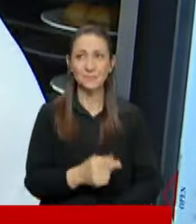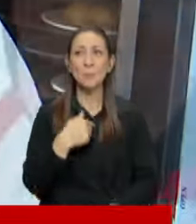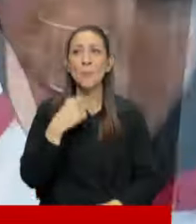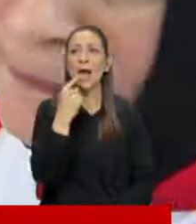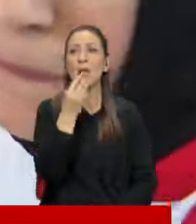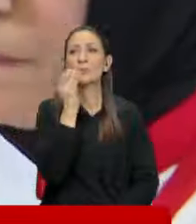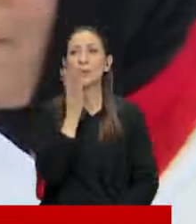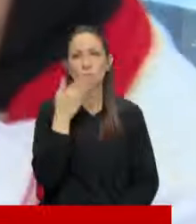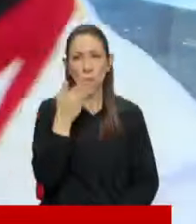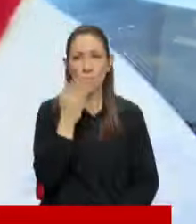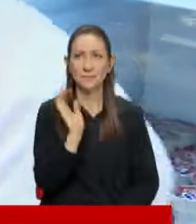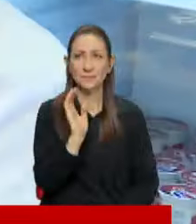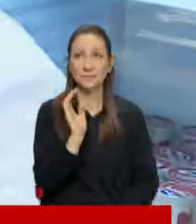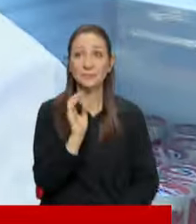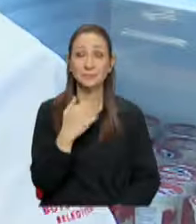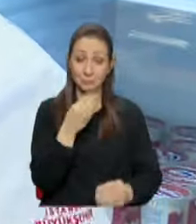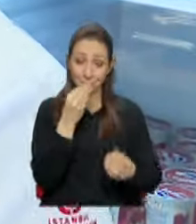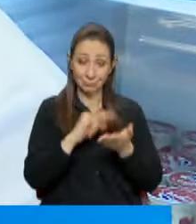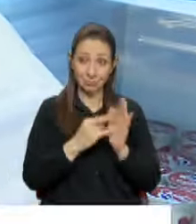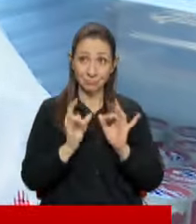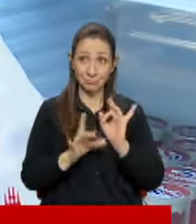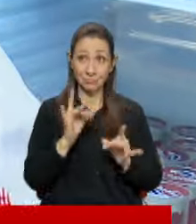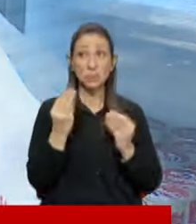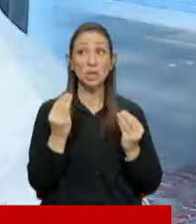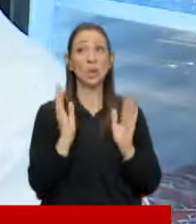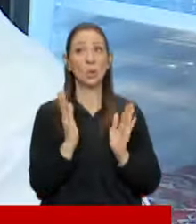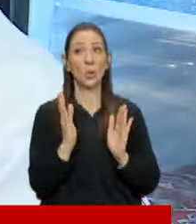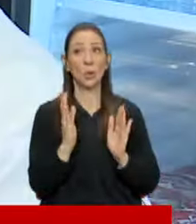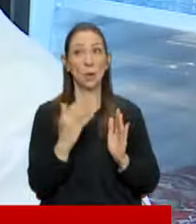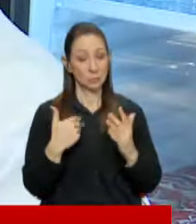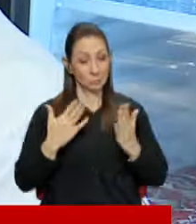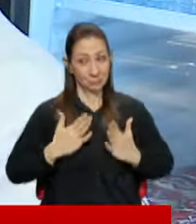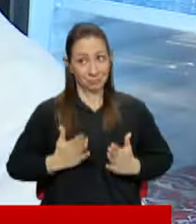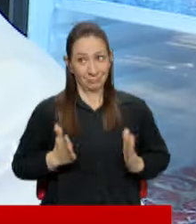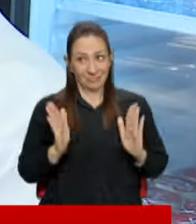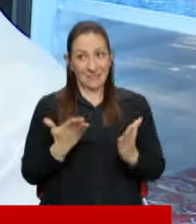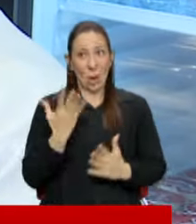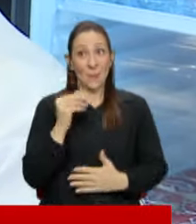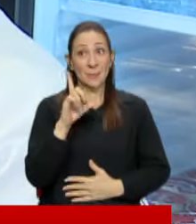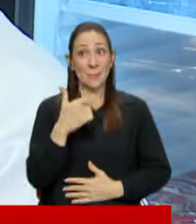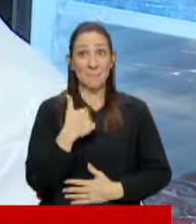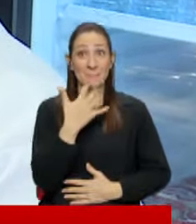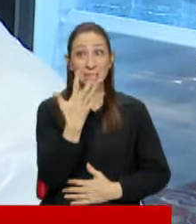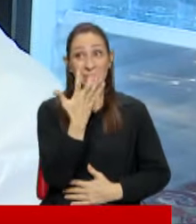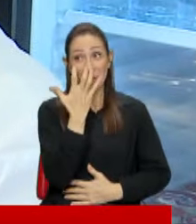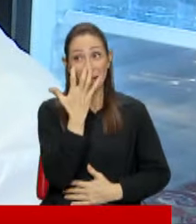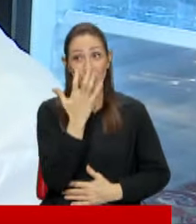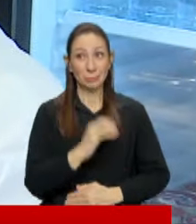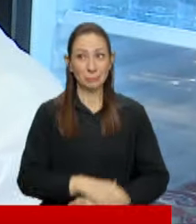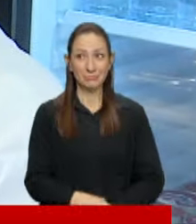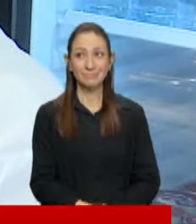yemeyeceğim. Diyet yapıyorum, çok da iyi gidiyor. Formumu korumam lazım, beni 5 yıl bekliyor